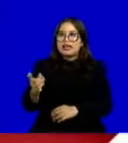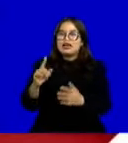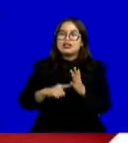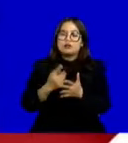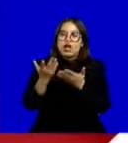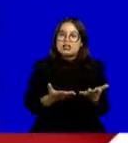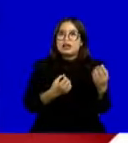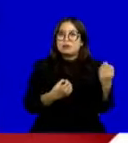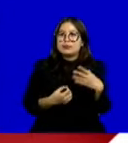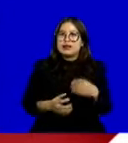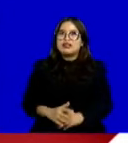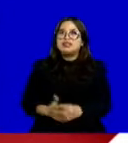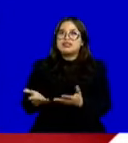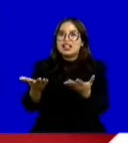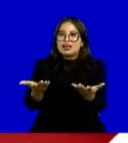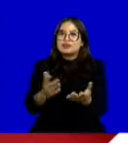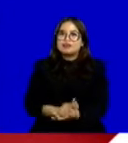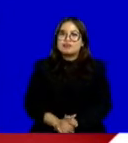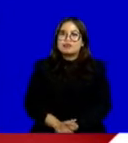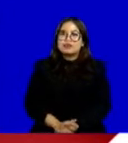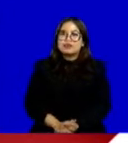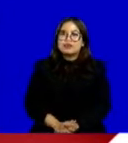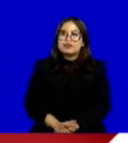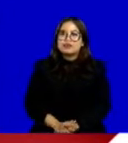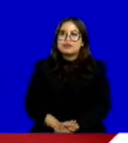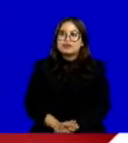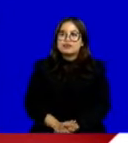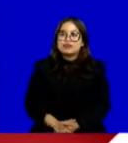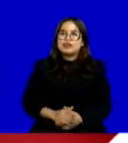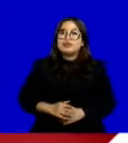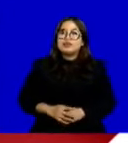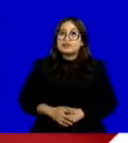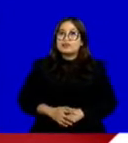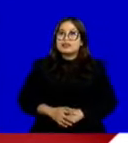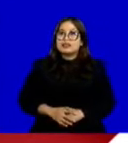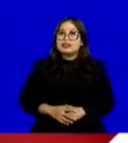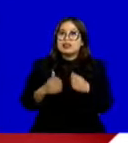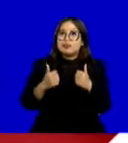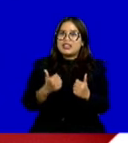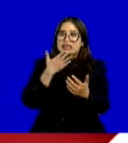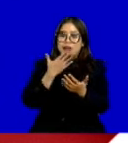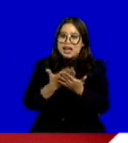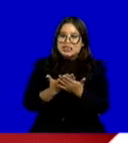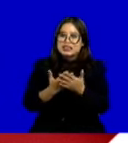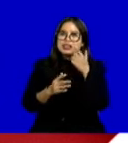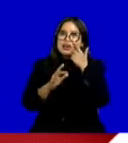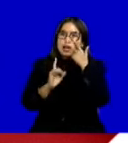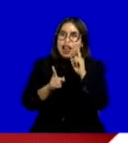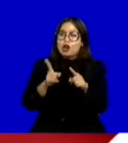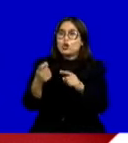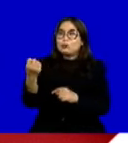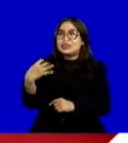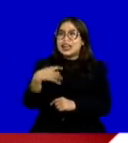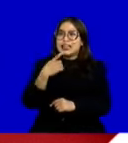dimulai Ketika anda berbicara silakan Baik terima kasih e kalau bicara mengenai